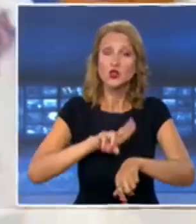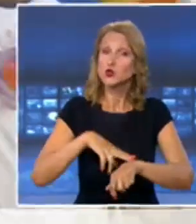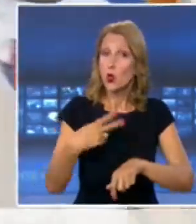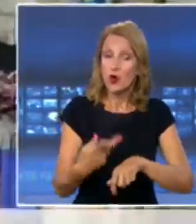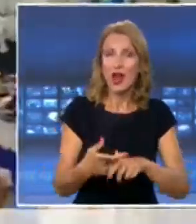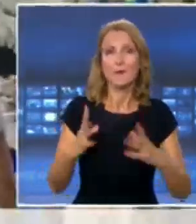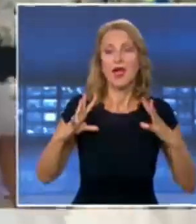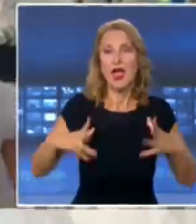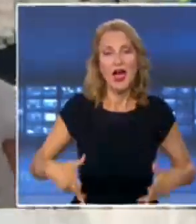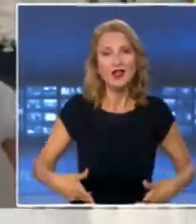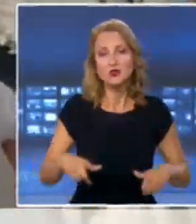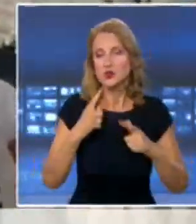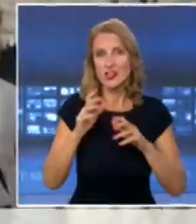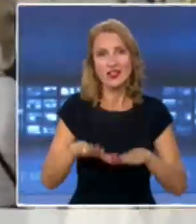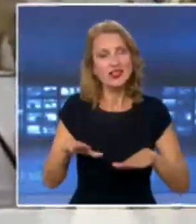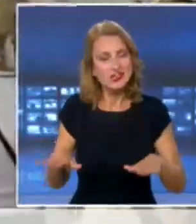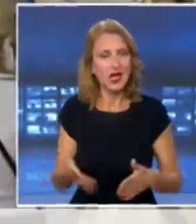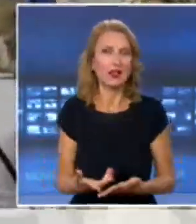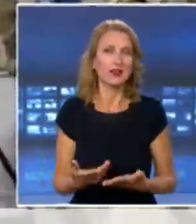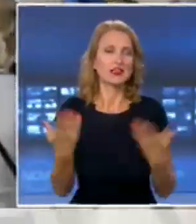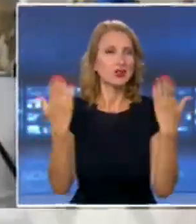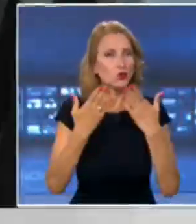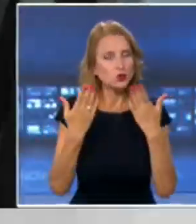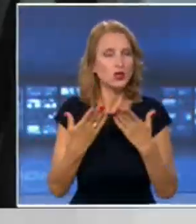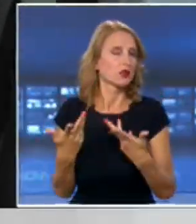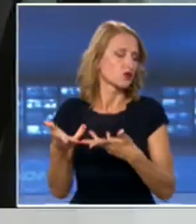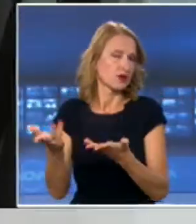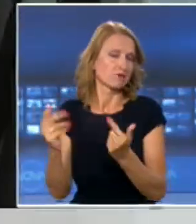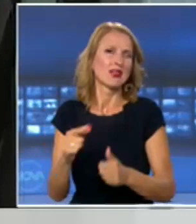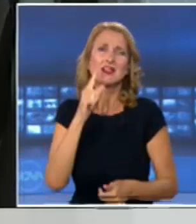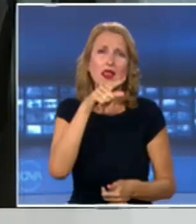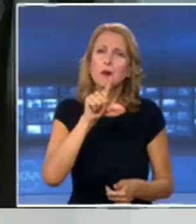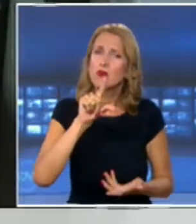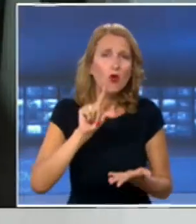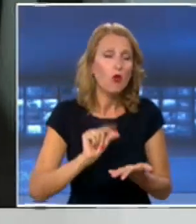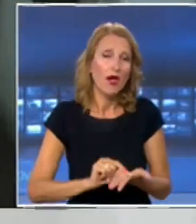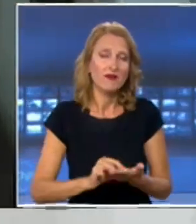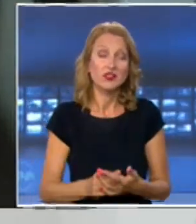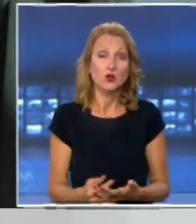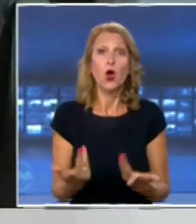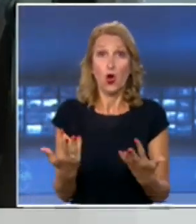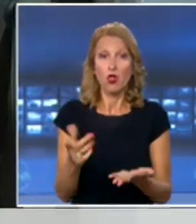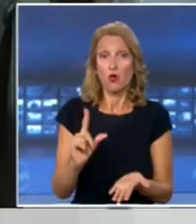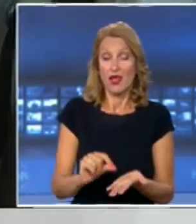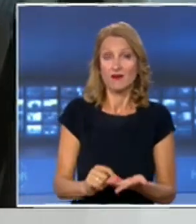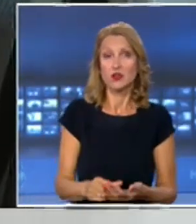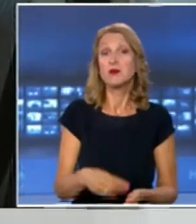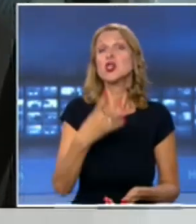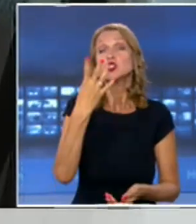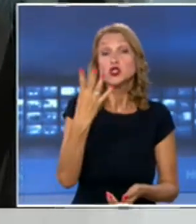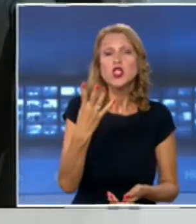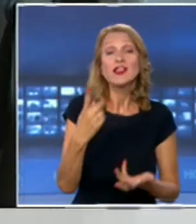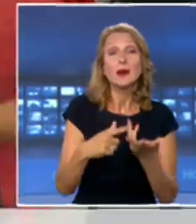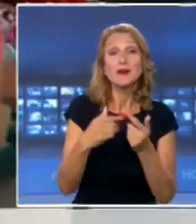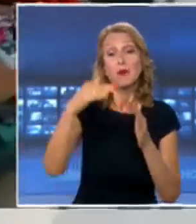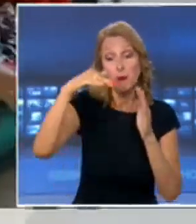взимаме, анцуци на децата на училищата взимаме. Не е ефтино е всичко. Колко е ефтино? Ами 4 пъти по-ефтино